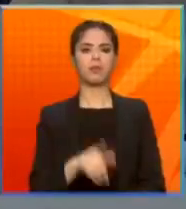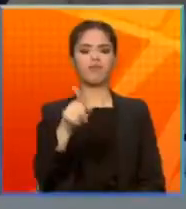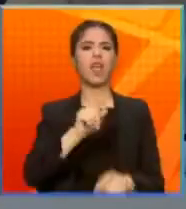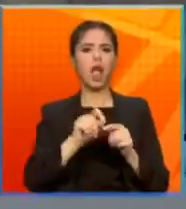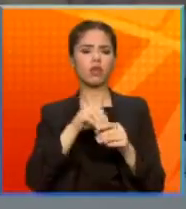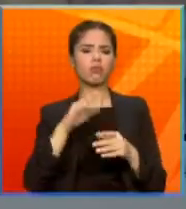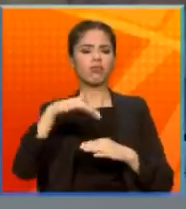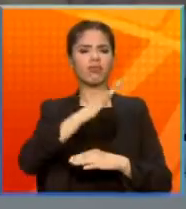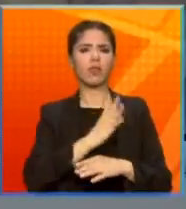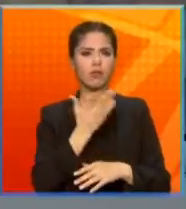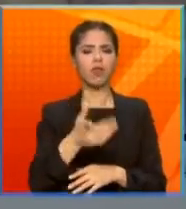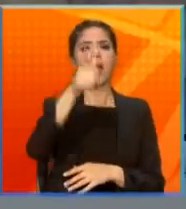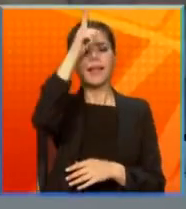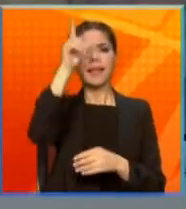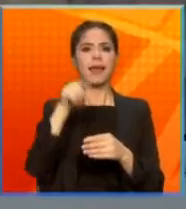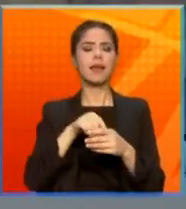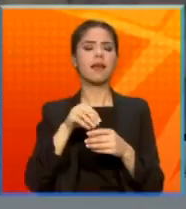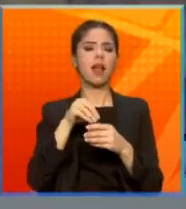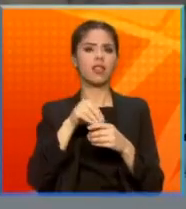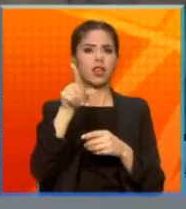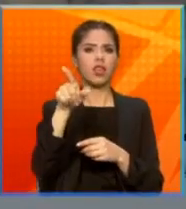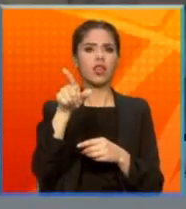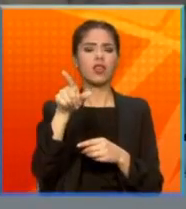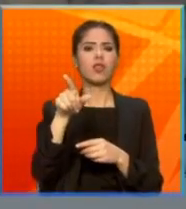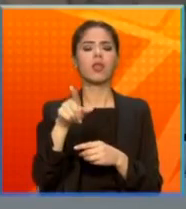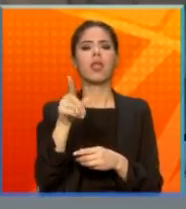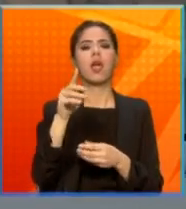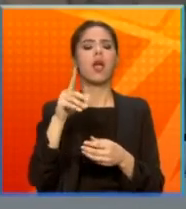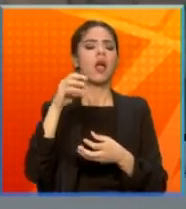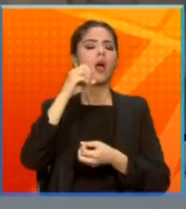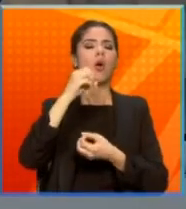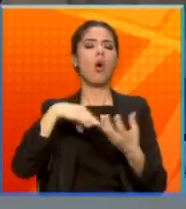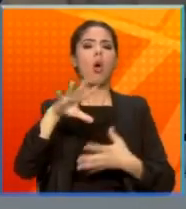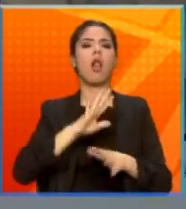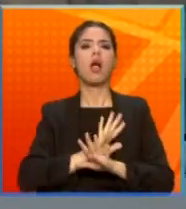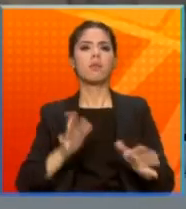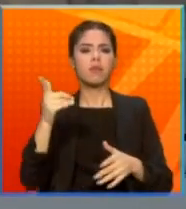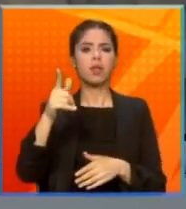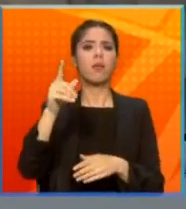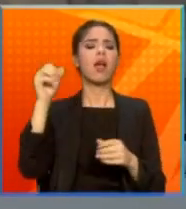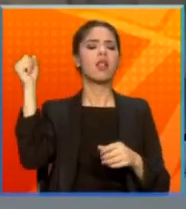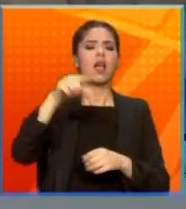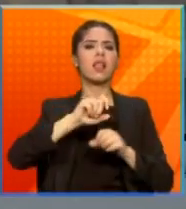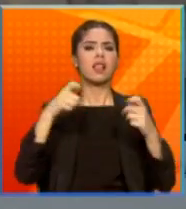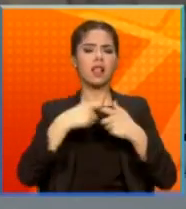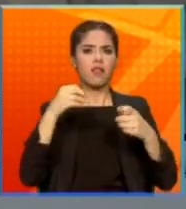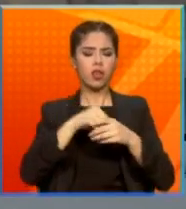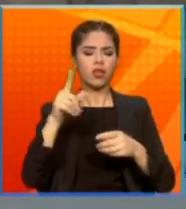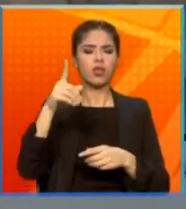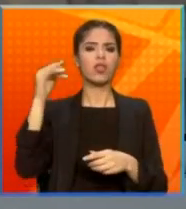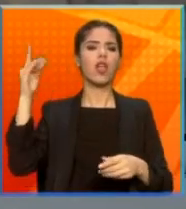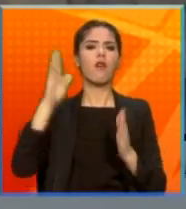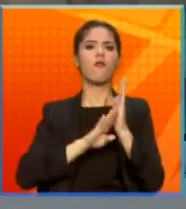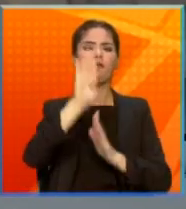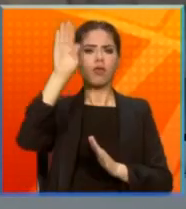Piyasalarda durum bu. İran'la devam edeceğiz. Başı dertten kurtulmuyor çünkü İran'ın. Önce Amerika ile savaş, üstüne füzeyle düşürülen uçak faciası. Bugünlerde